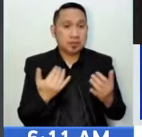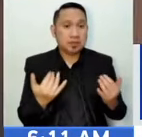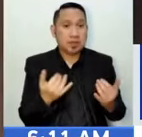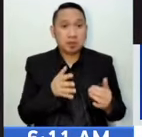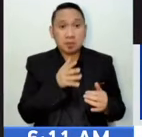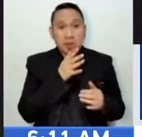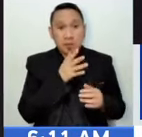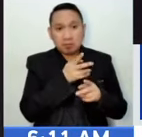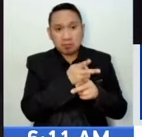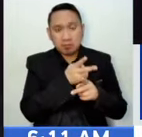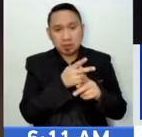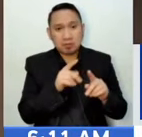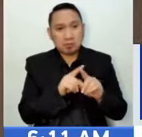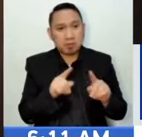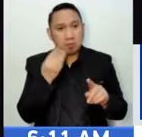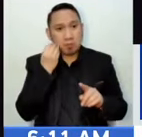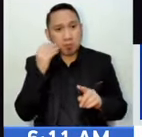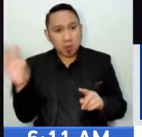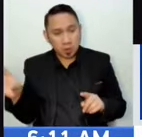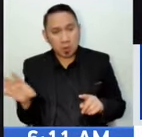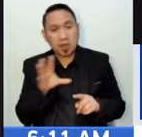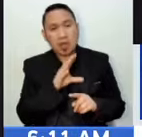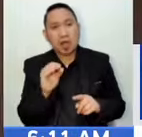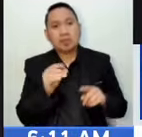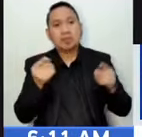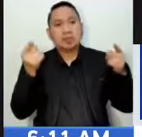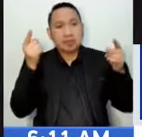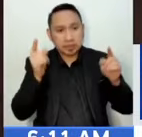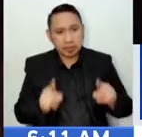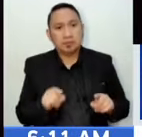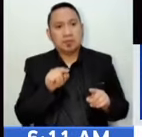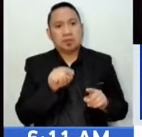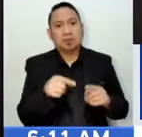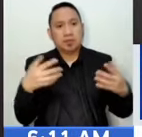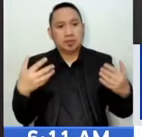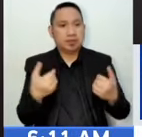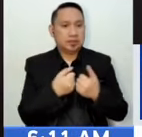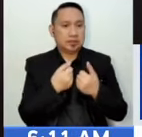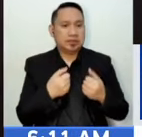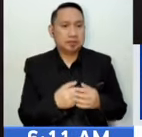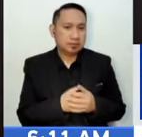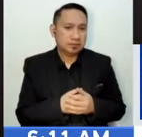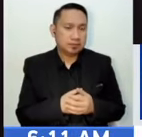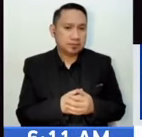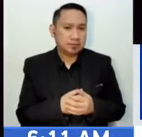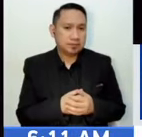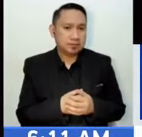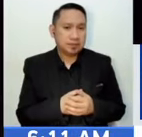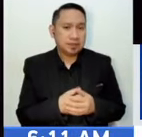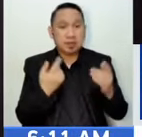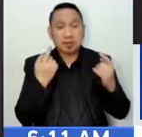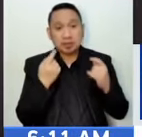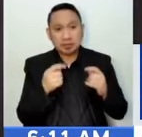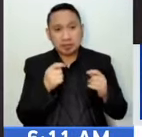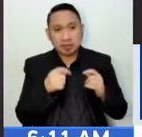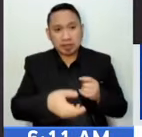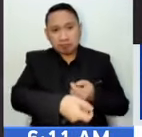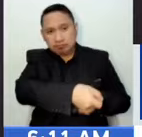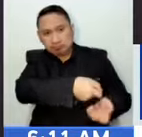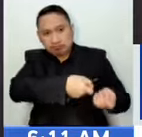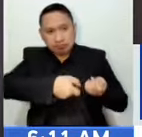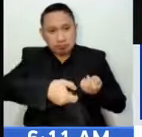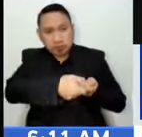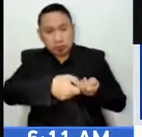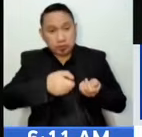umuwi at doon na raw nangyari ang insidente. Sinubukan pa ng mga kapatid ng bata na hilahin siya pero hindi nila